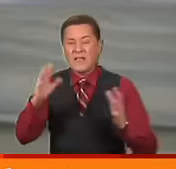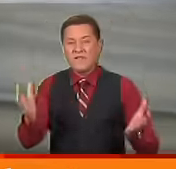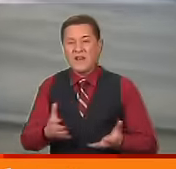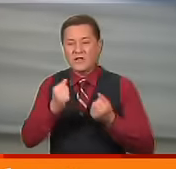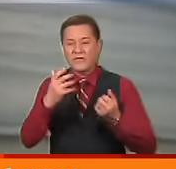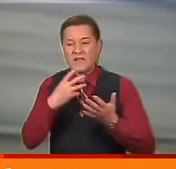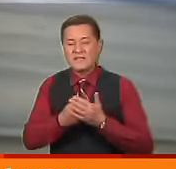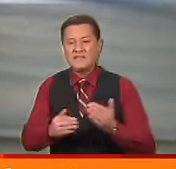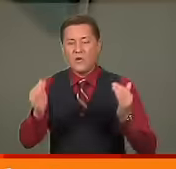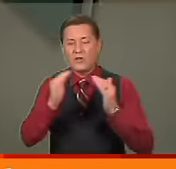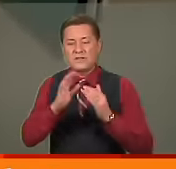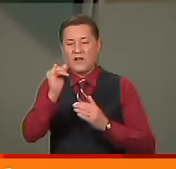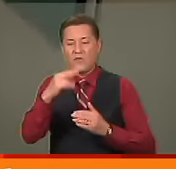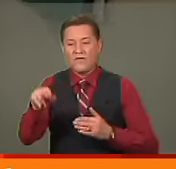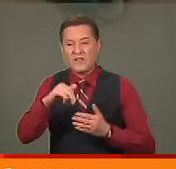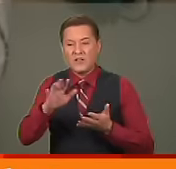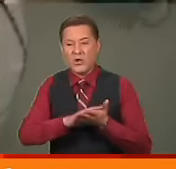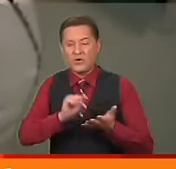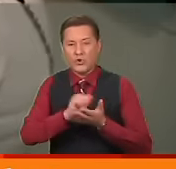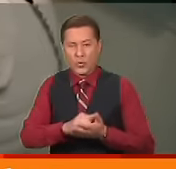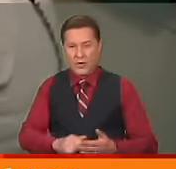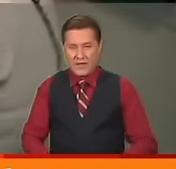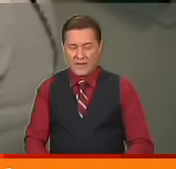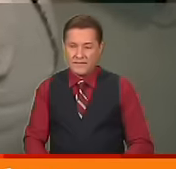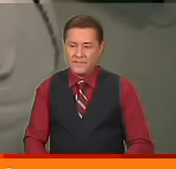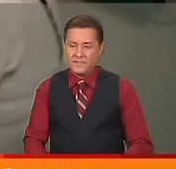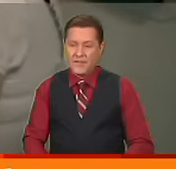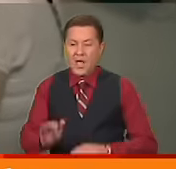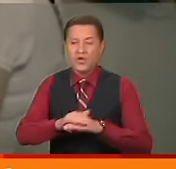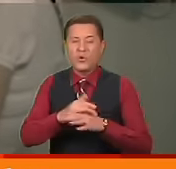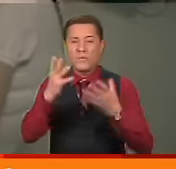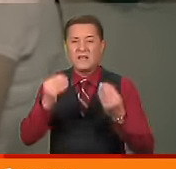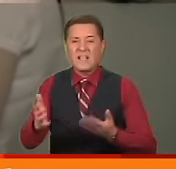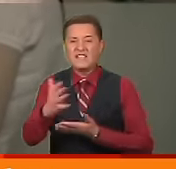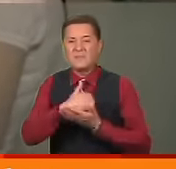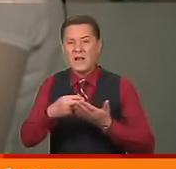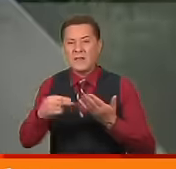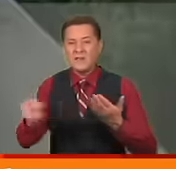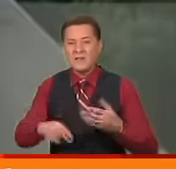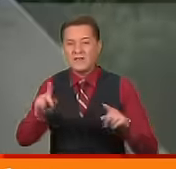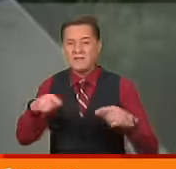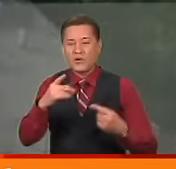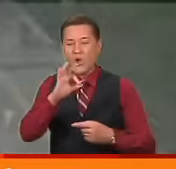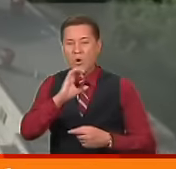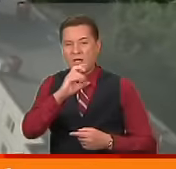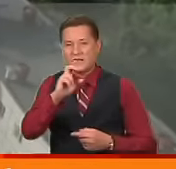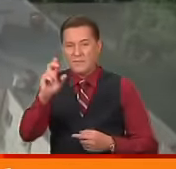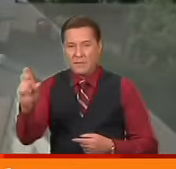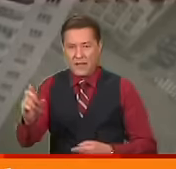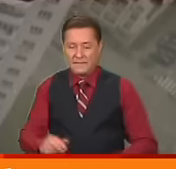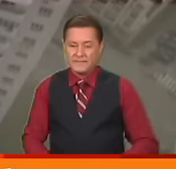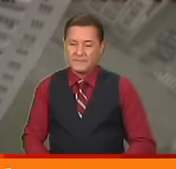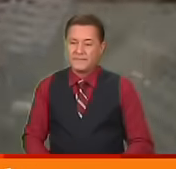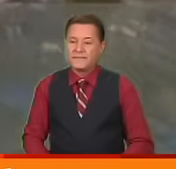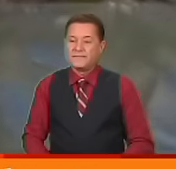свою оселю від розрухи. Добрий день. Ми збираємо підписи за створення ОСББ. Дмитро Литвиненко, Денис